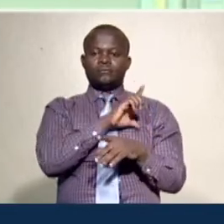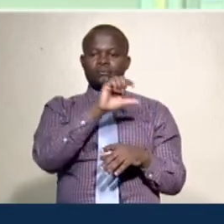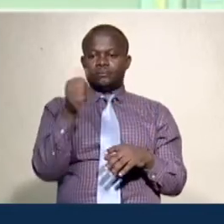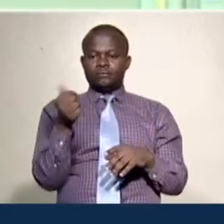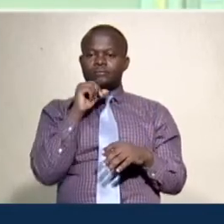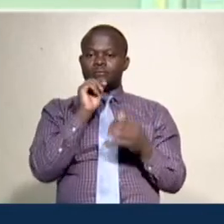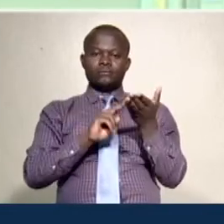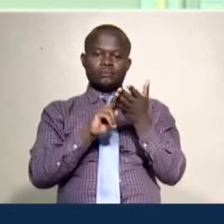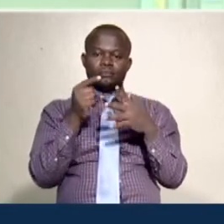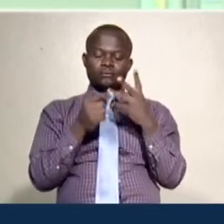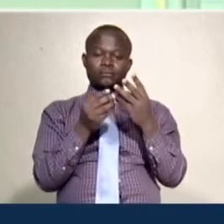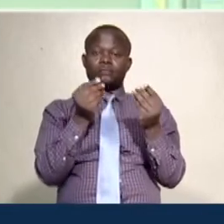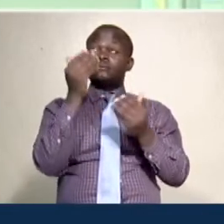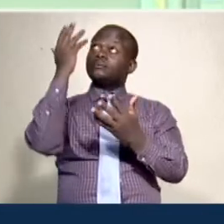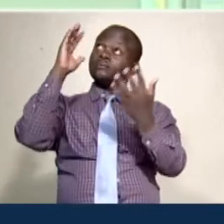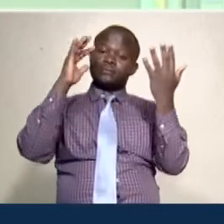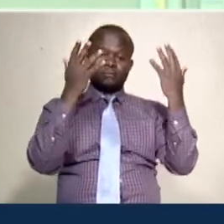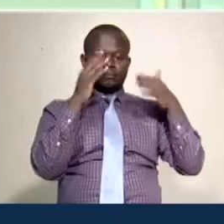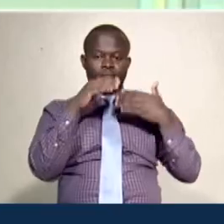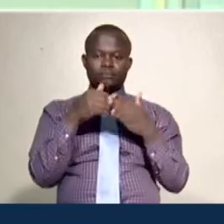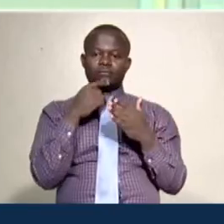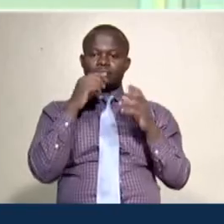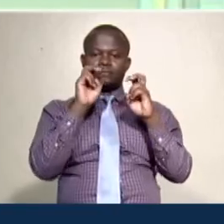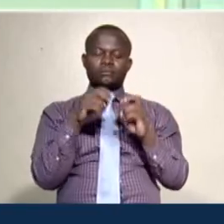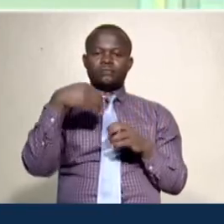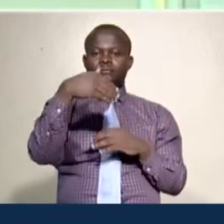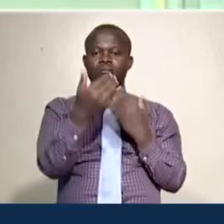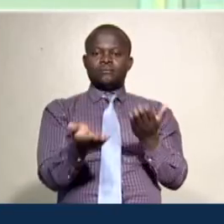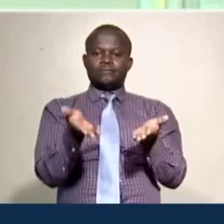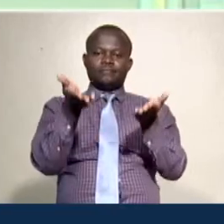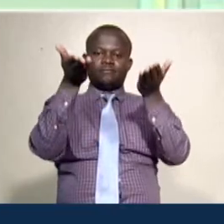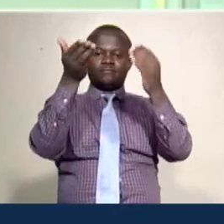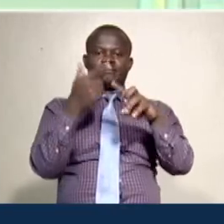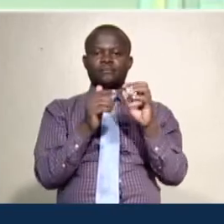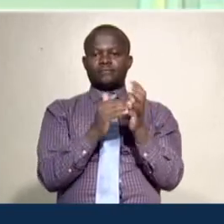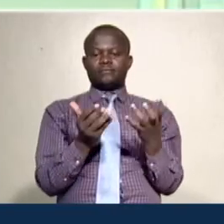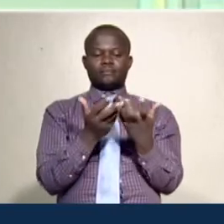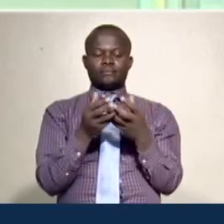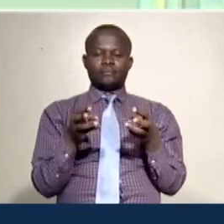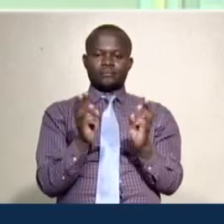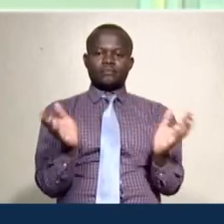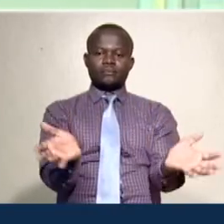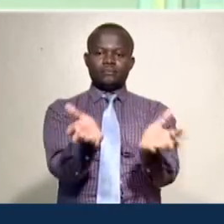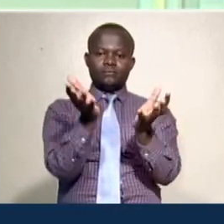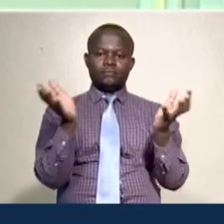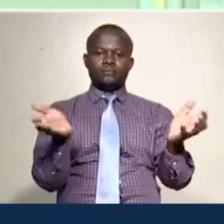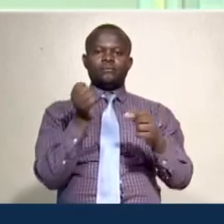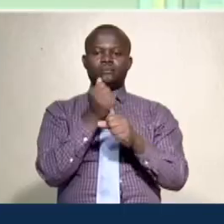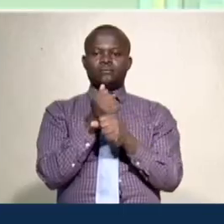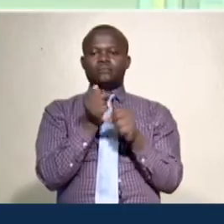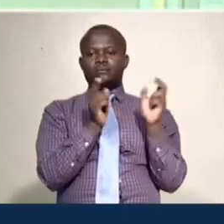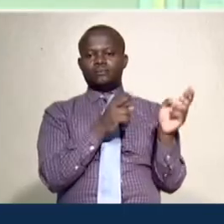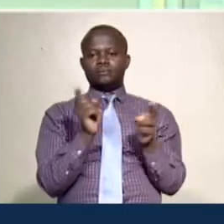yo kudakoresha ibintu byangiza ibidukikije, navuga ko bigenda bizamuka, ariko bikajyana n'ubukangurambaga dukora